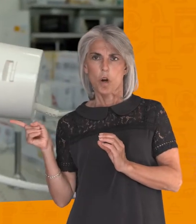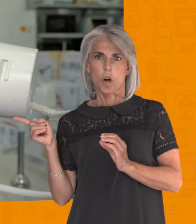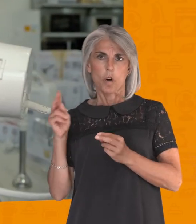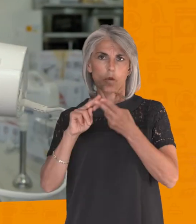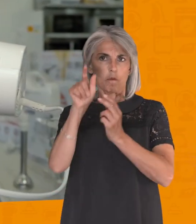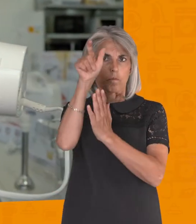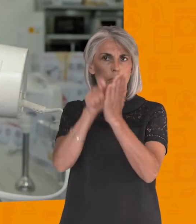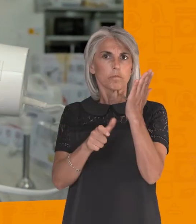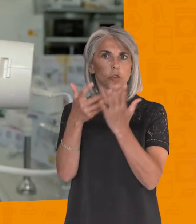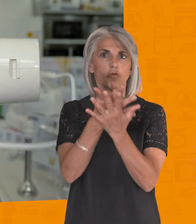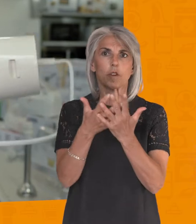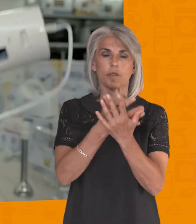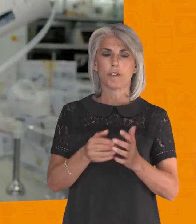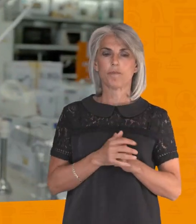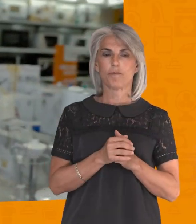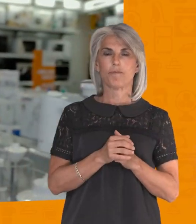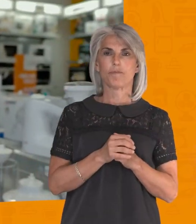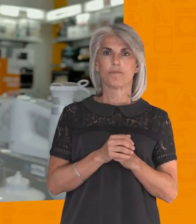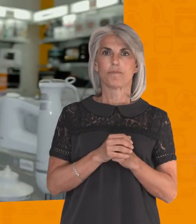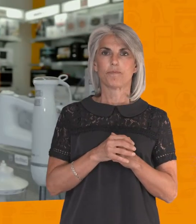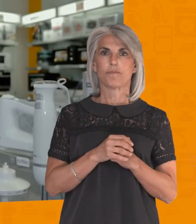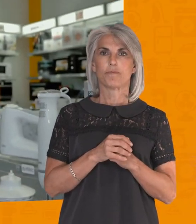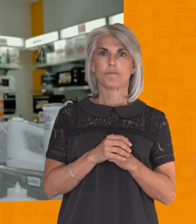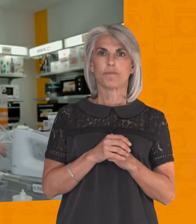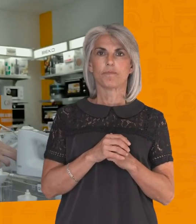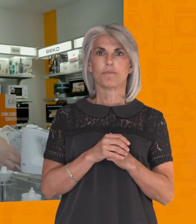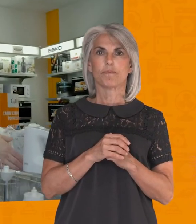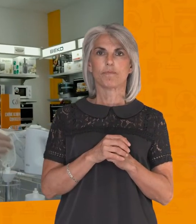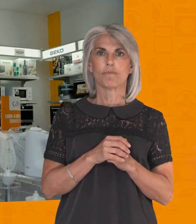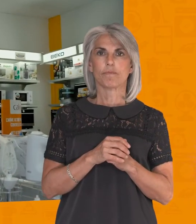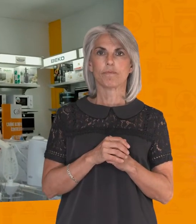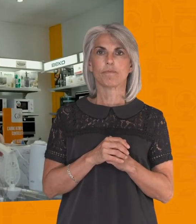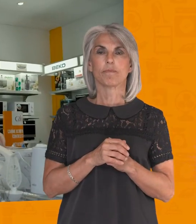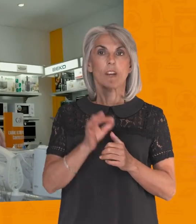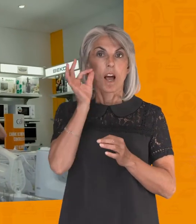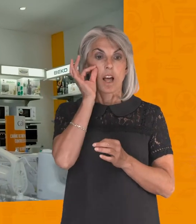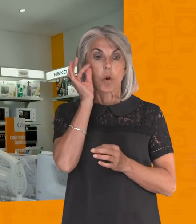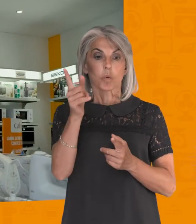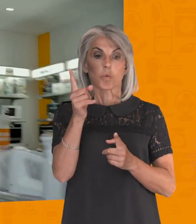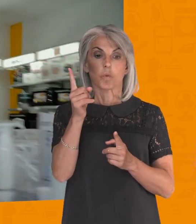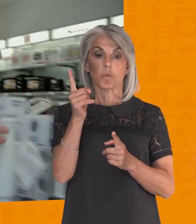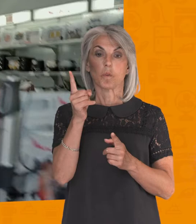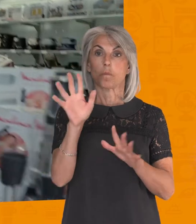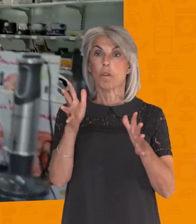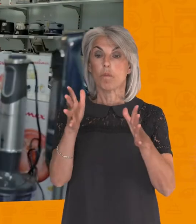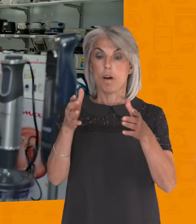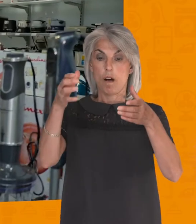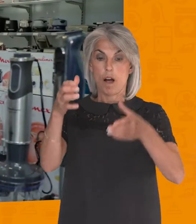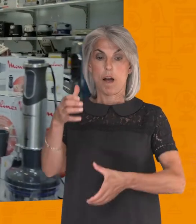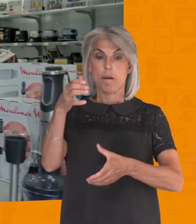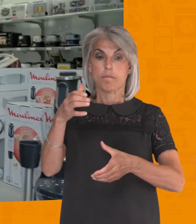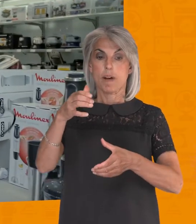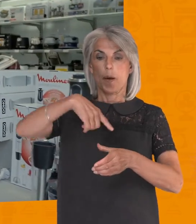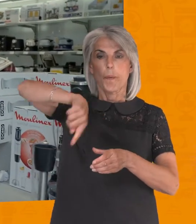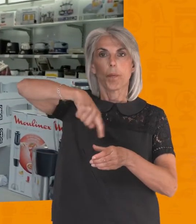fiche signalétique de votre mixeur à main attention pour certains appareils par exemple un